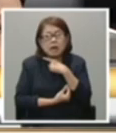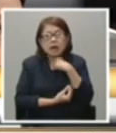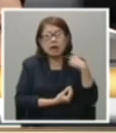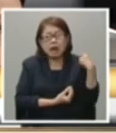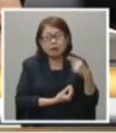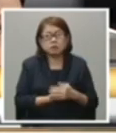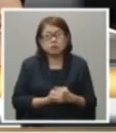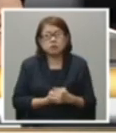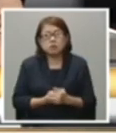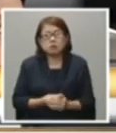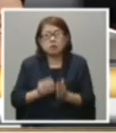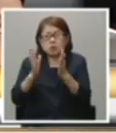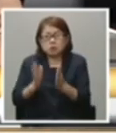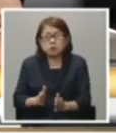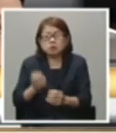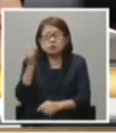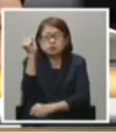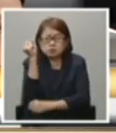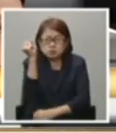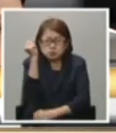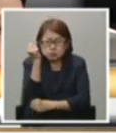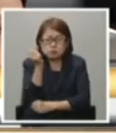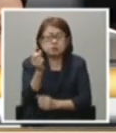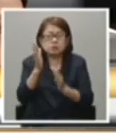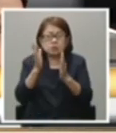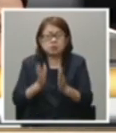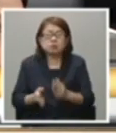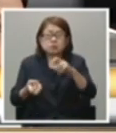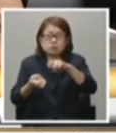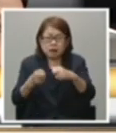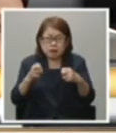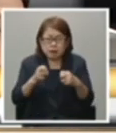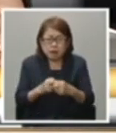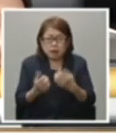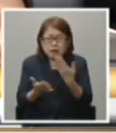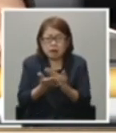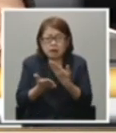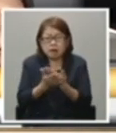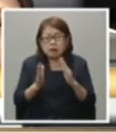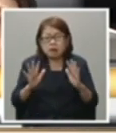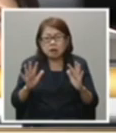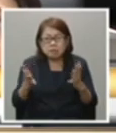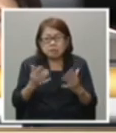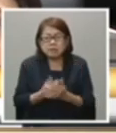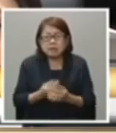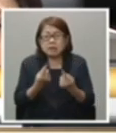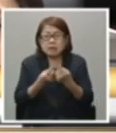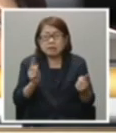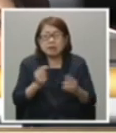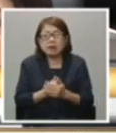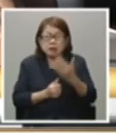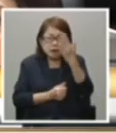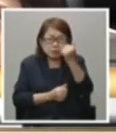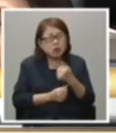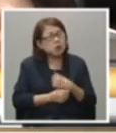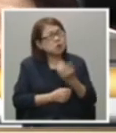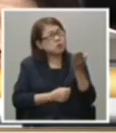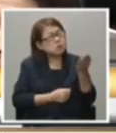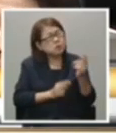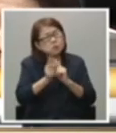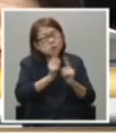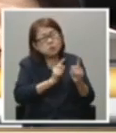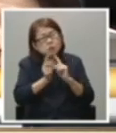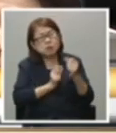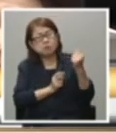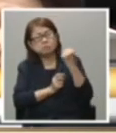ล็กผลักภาระให้กับคนตัวเล็กตัวน้อยเพราะว่าไม่มีอำนาจต่อรองเหมือนรีดเลือดออกจาก